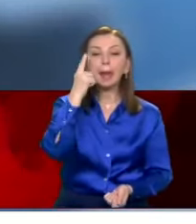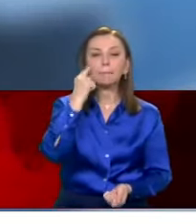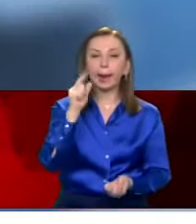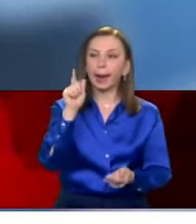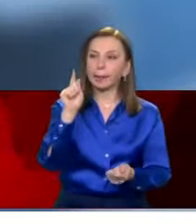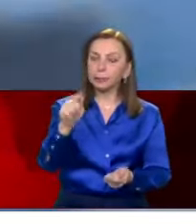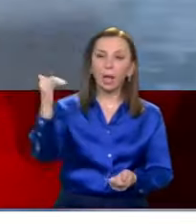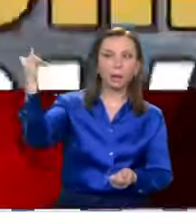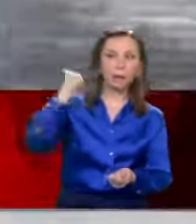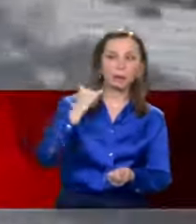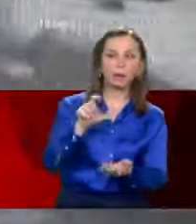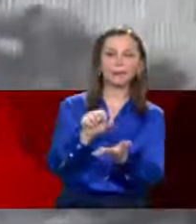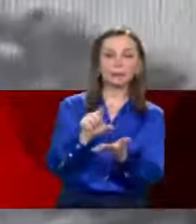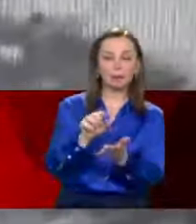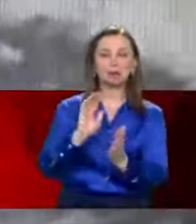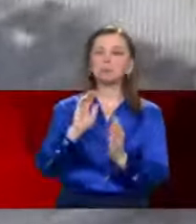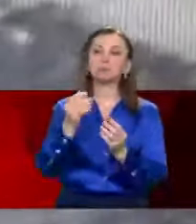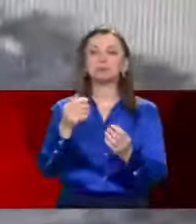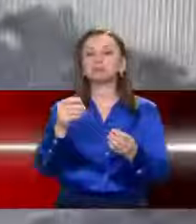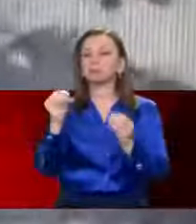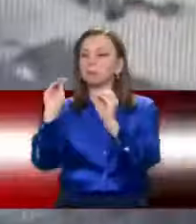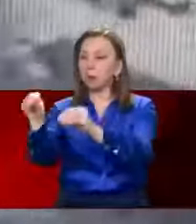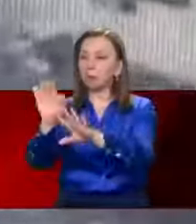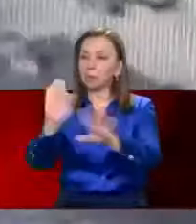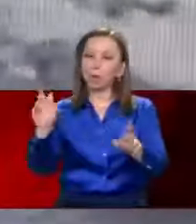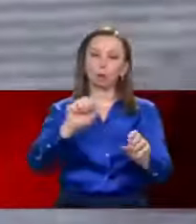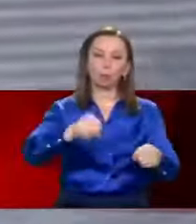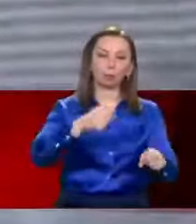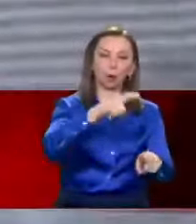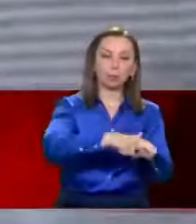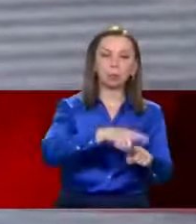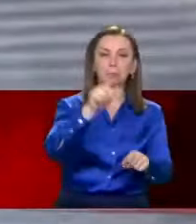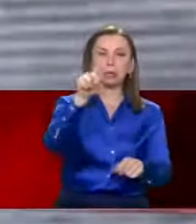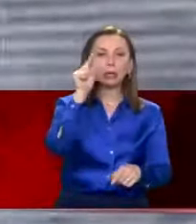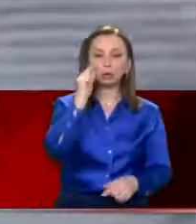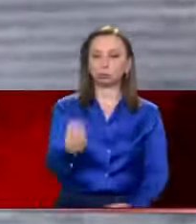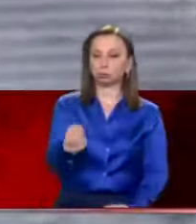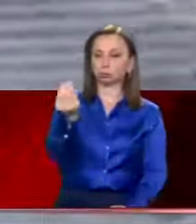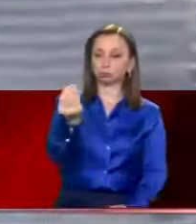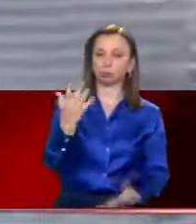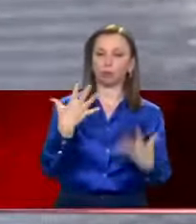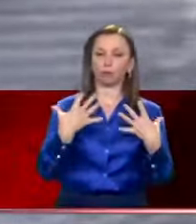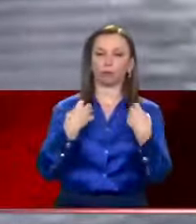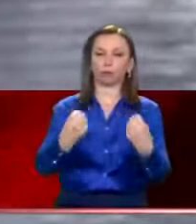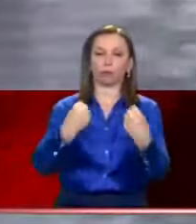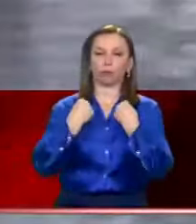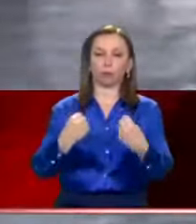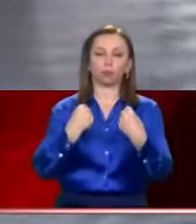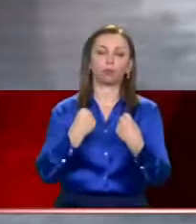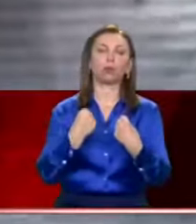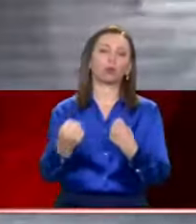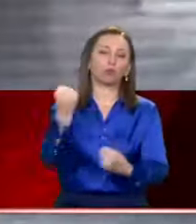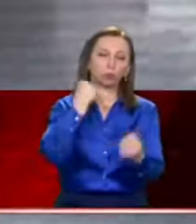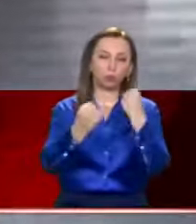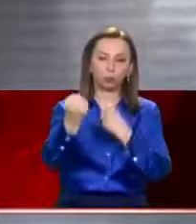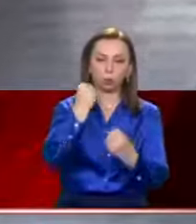teslim ettikten sonra motosikletine dönüyordu Akman. Bir kişi önünü kesti ve yakasından tutup saldırıya geçti.